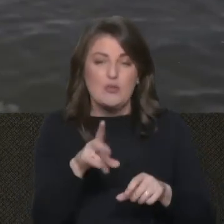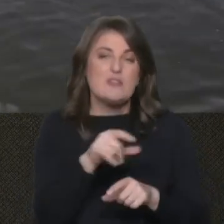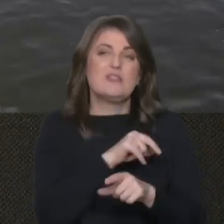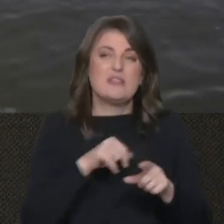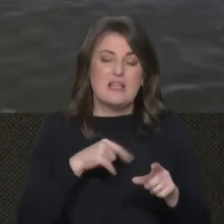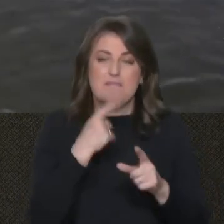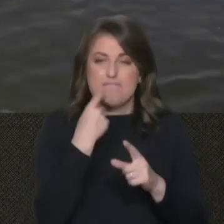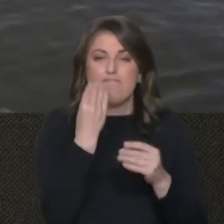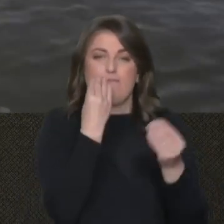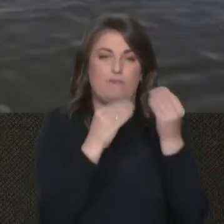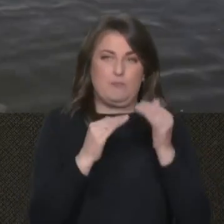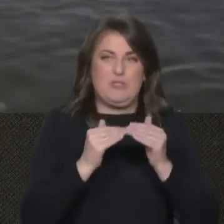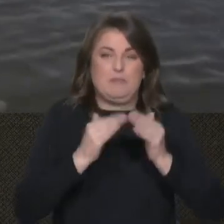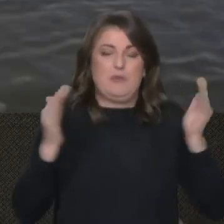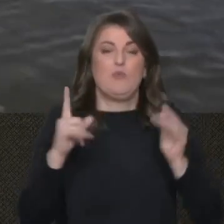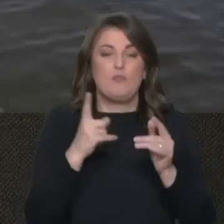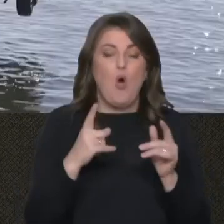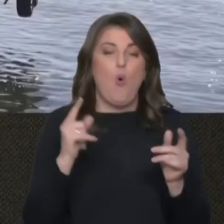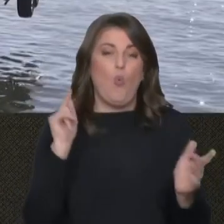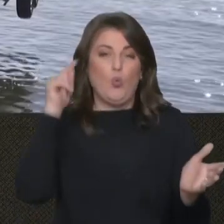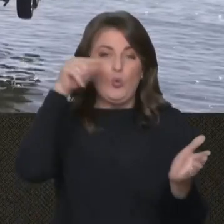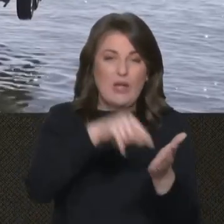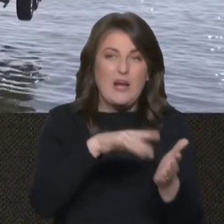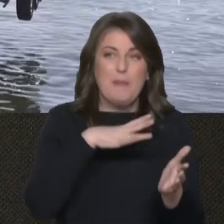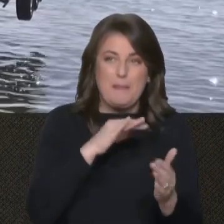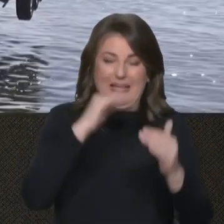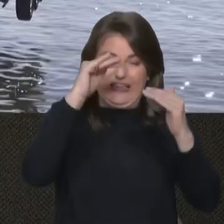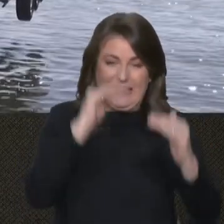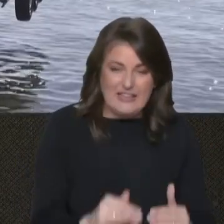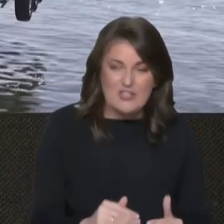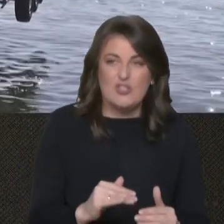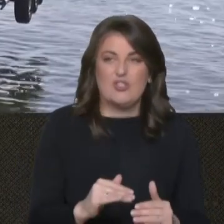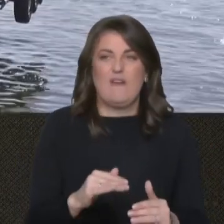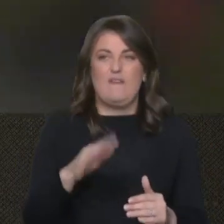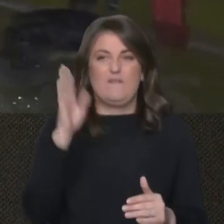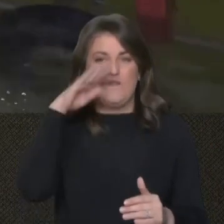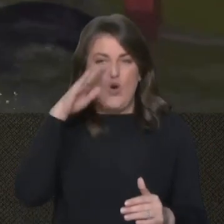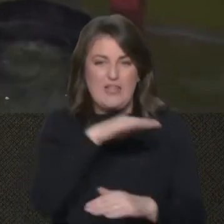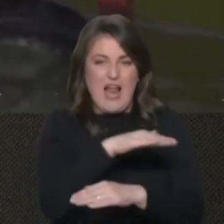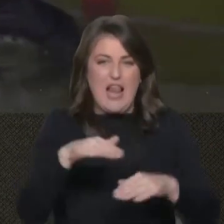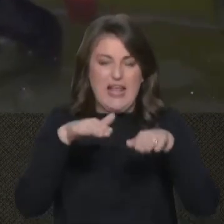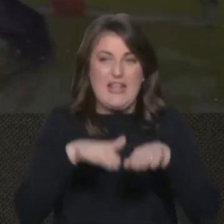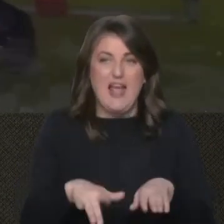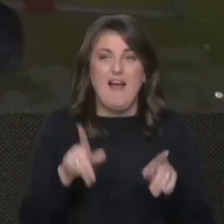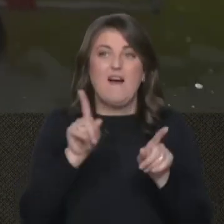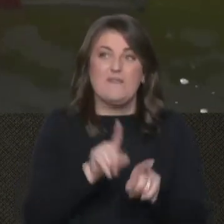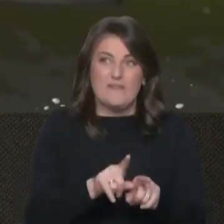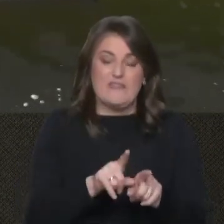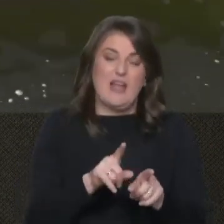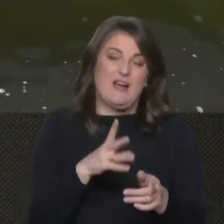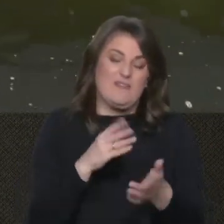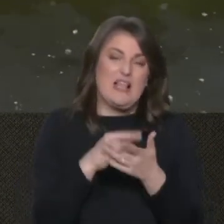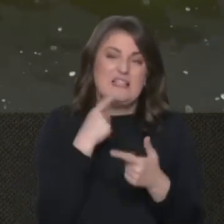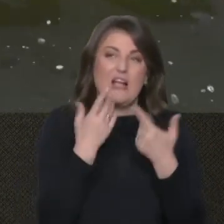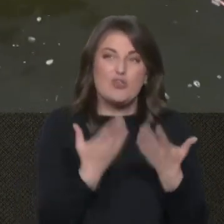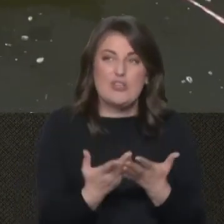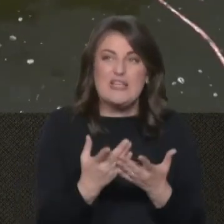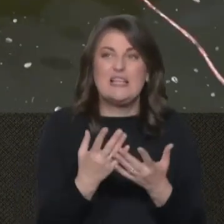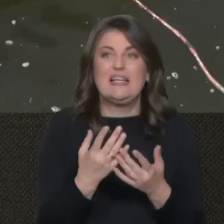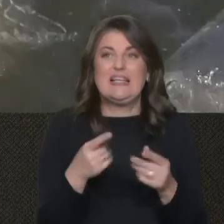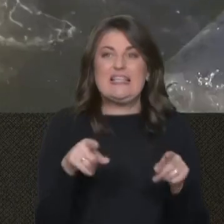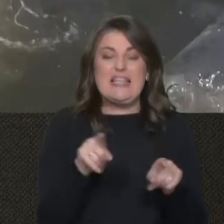б збільшилась, тому що удар відбувався б нижче ватерлінії. От, власне кажучи, це